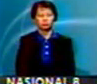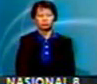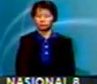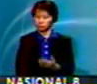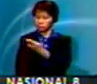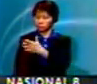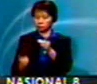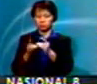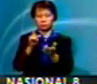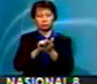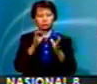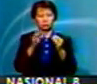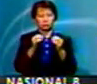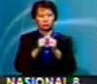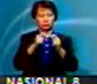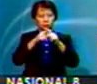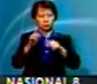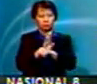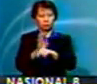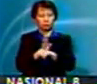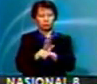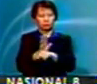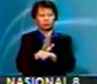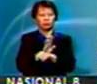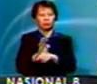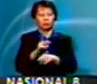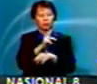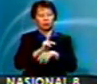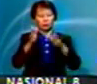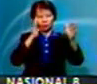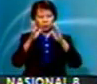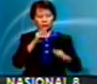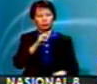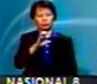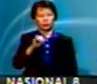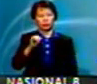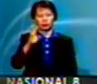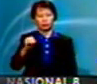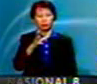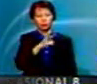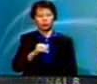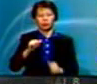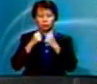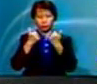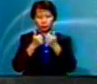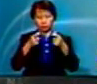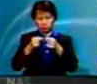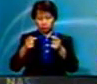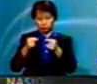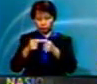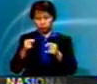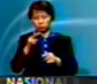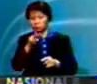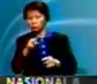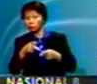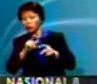Beliau ditemui media dalam mesyuarat bersama Dewan Perniagaan dan Perindustrian Kebangsaan Malaysia NCCIM. Selain itu, persatuan dari Jepun itu turut mengintai